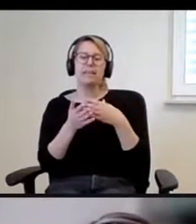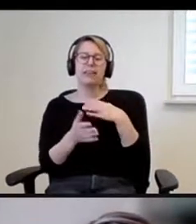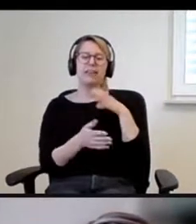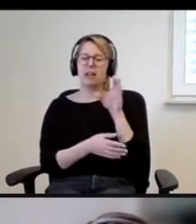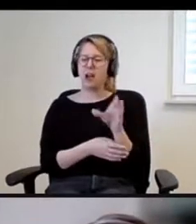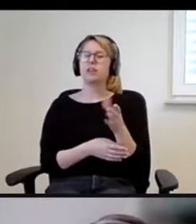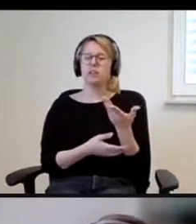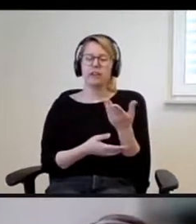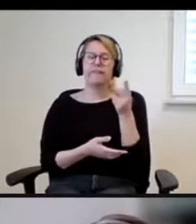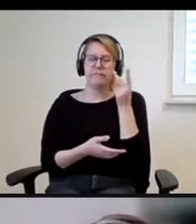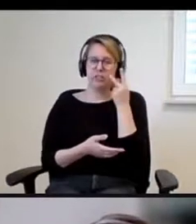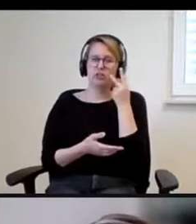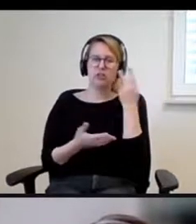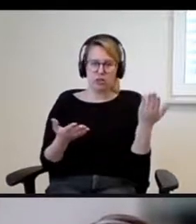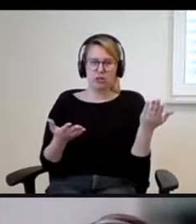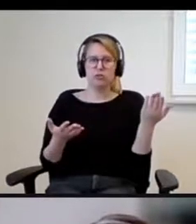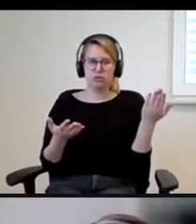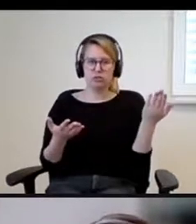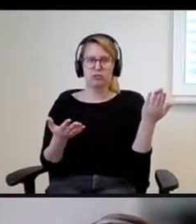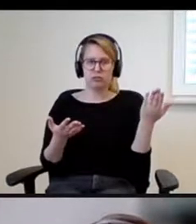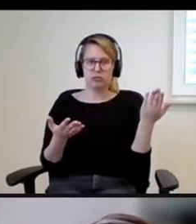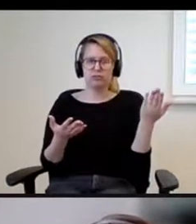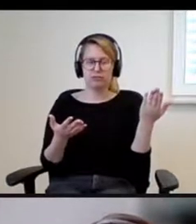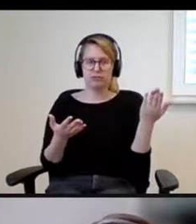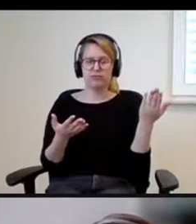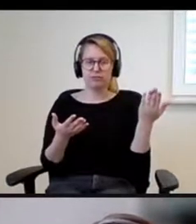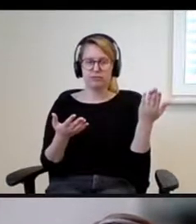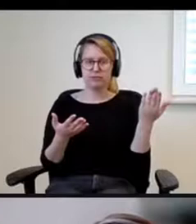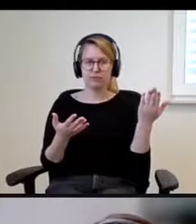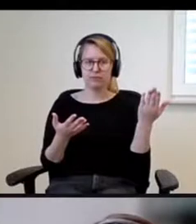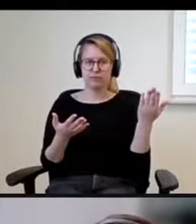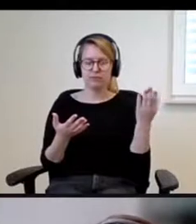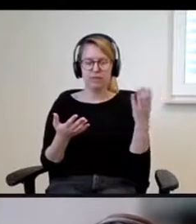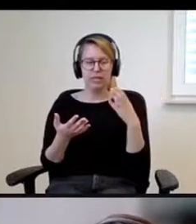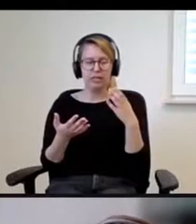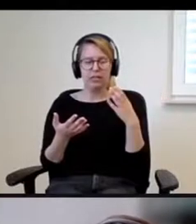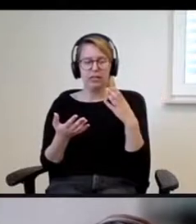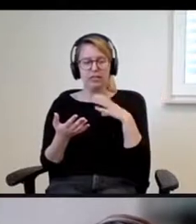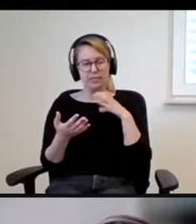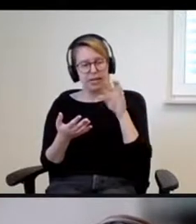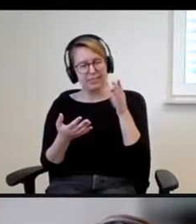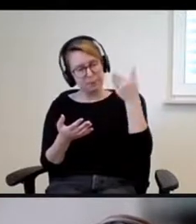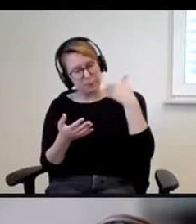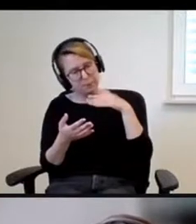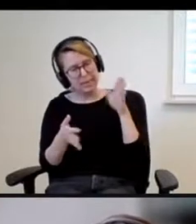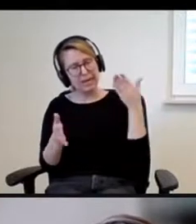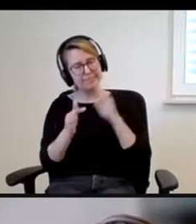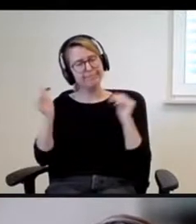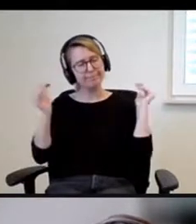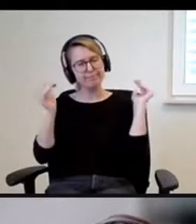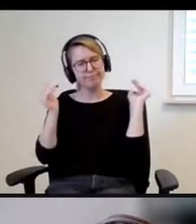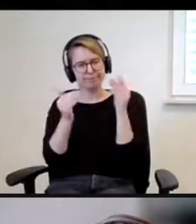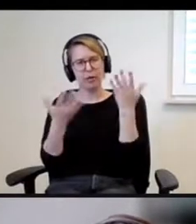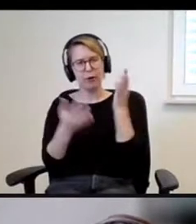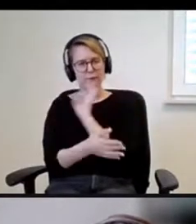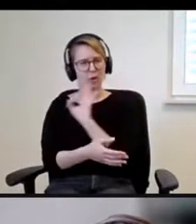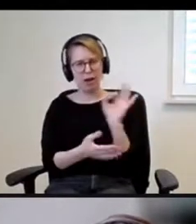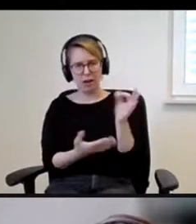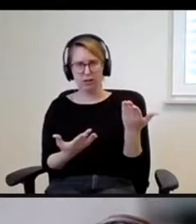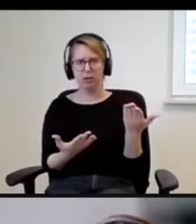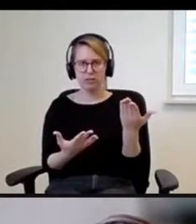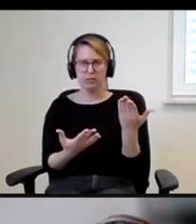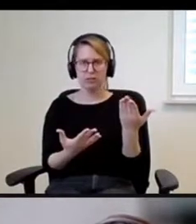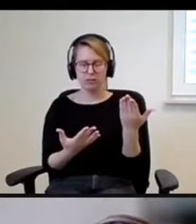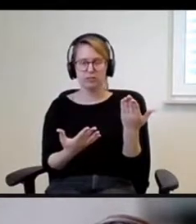devrait apporter plus d'égalité aux personnes concernées, surtout pour soutenir le droit à